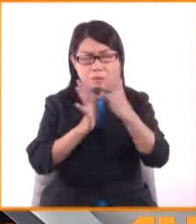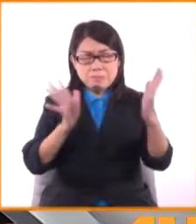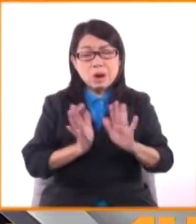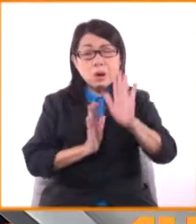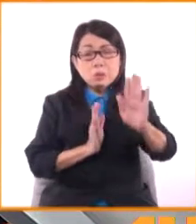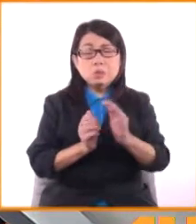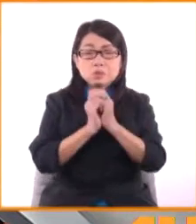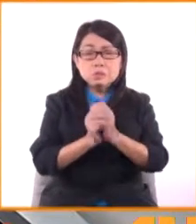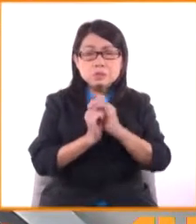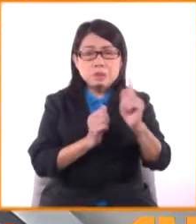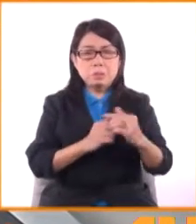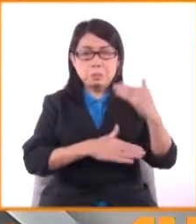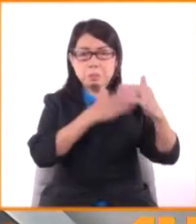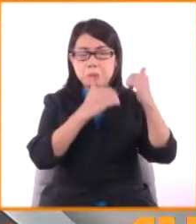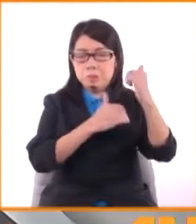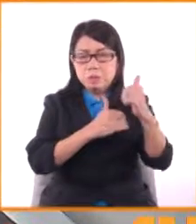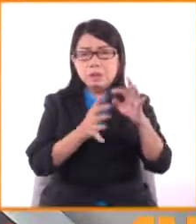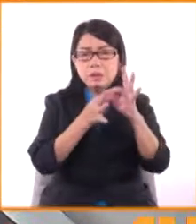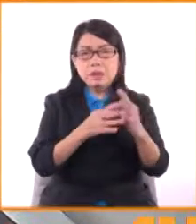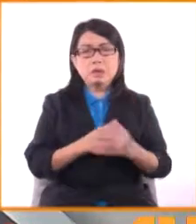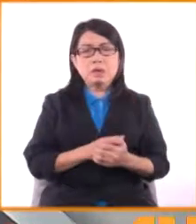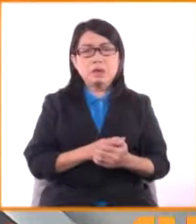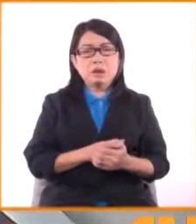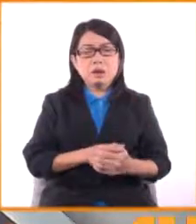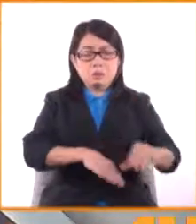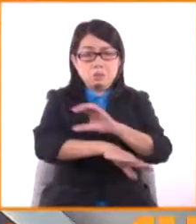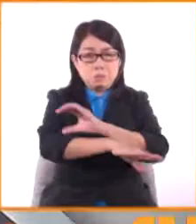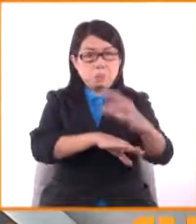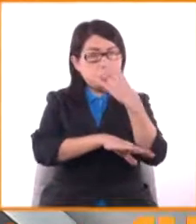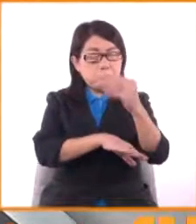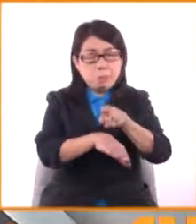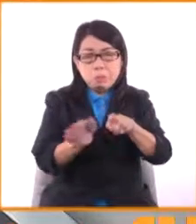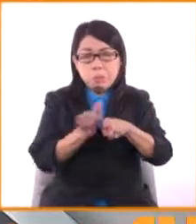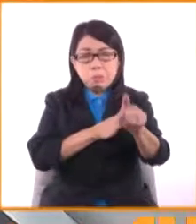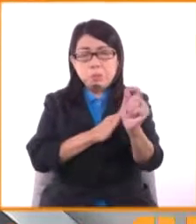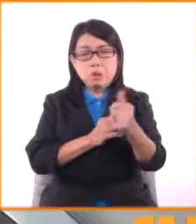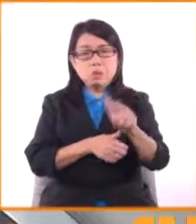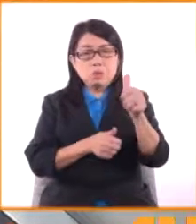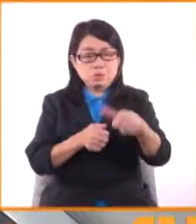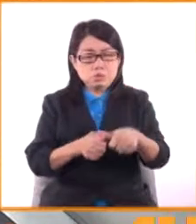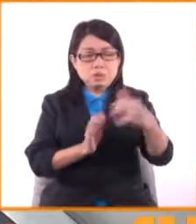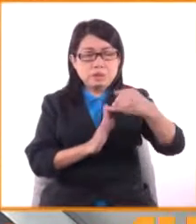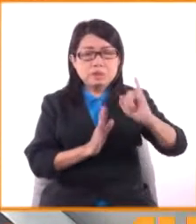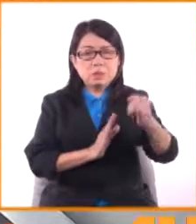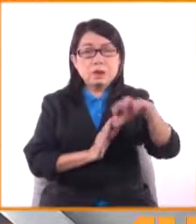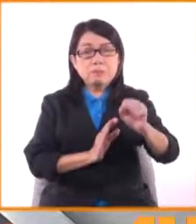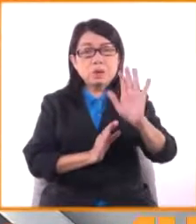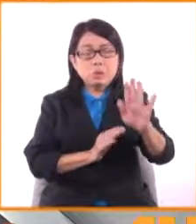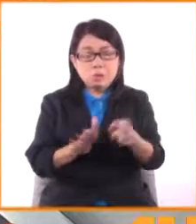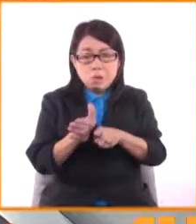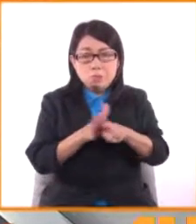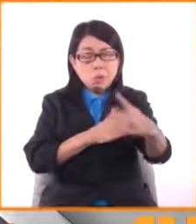ขามีเรื่องของความก้าวหน้าเกี่ยวกับรถไฟความเร็วสูงค่ะที่มณฑลเหอหนานนะคะตอนนี้เขาบอกความเร็วทะ